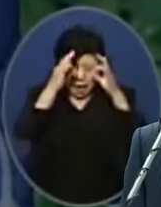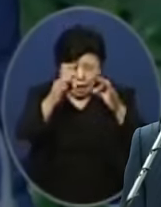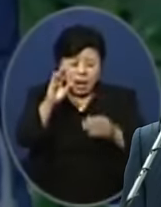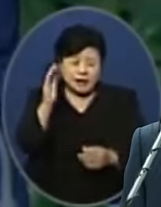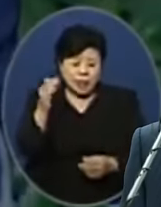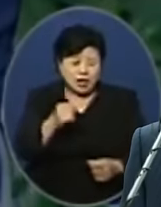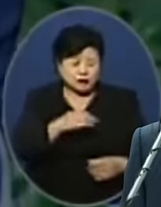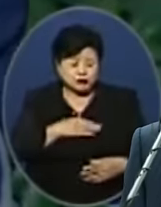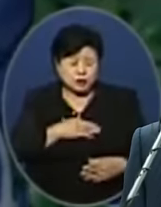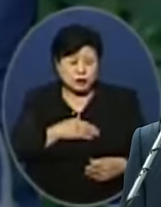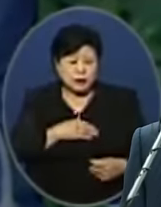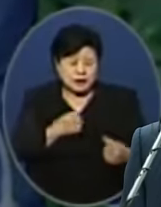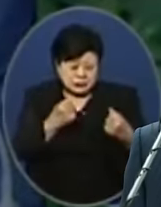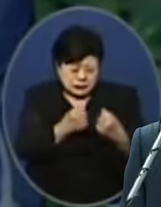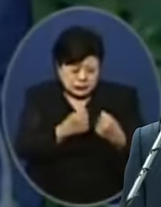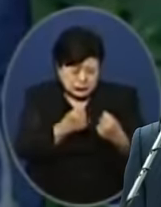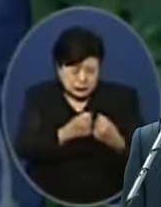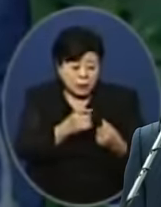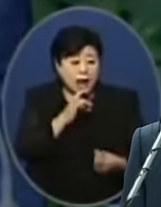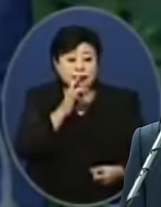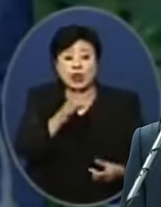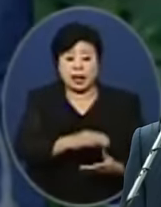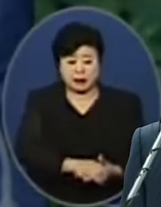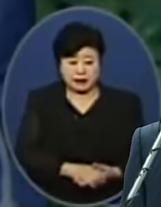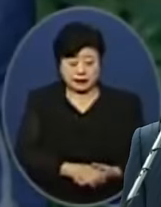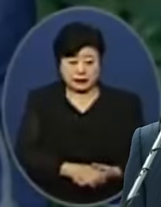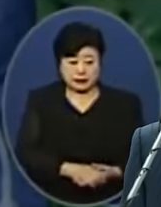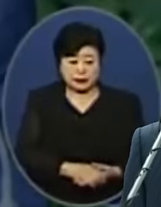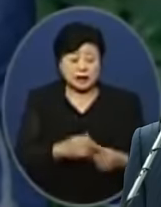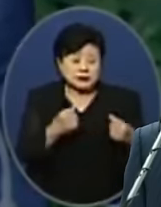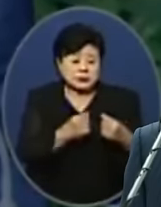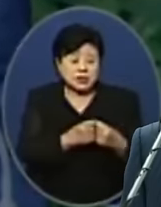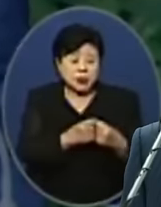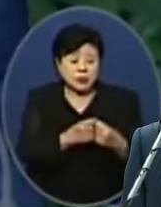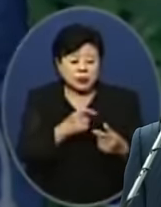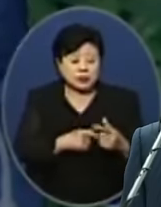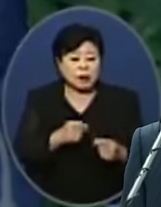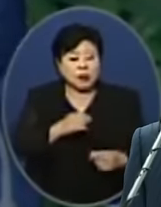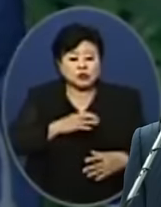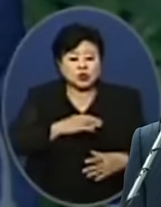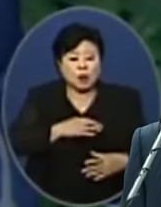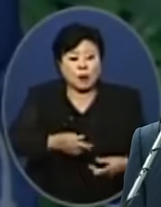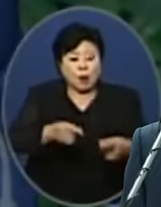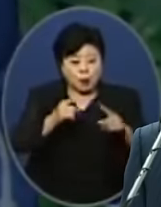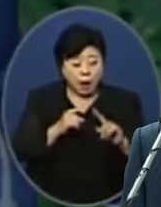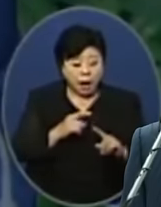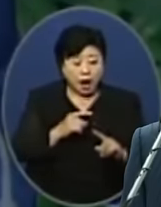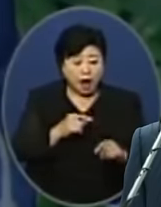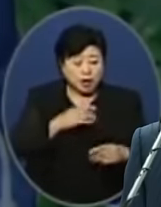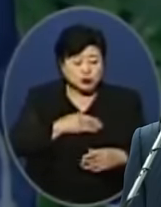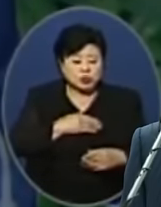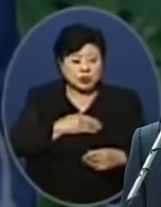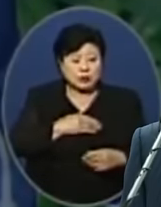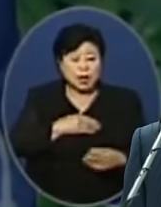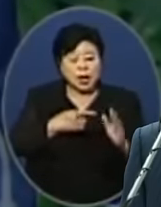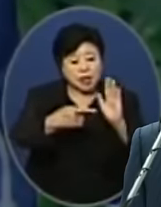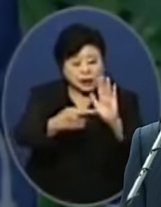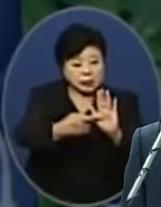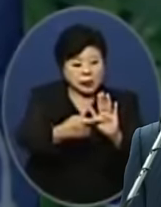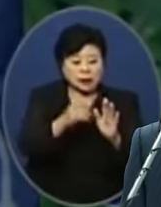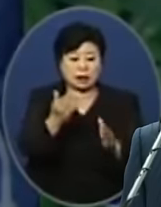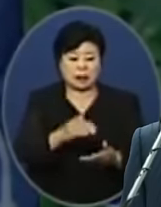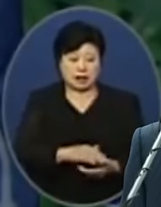것입니다. 두려움과 싸워서는 안 됩니다. 싸우면 더 두려워지고 두려움이 더 자신을 나타내는